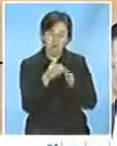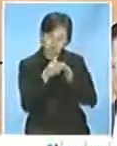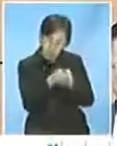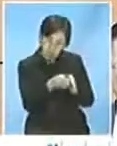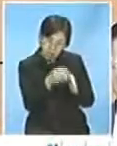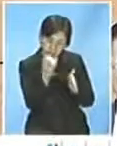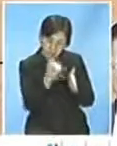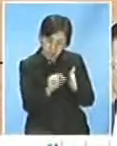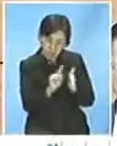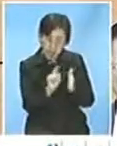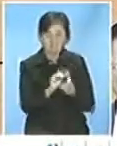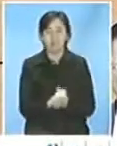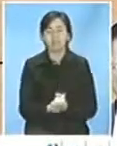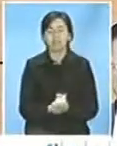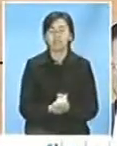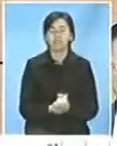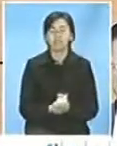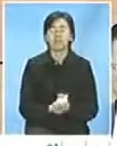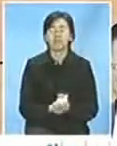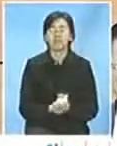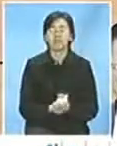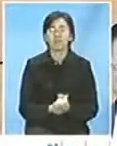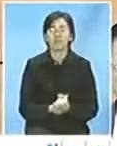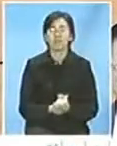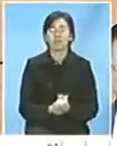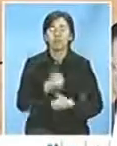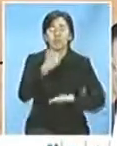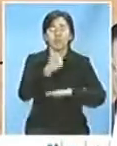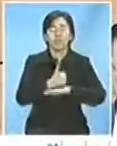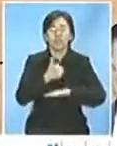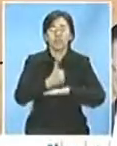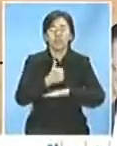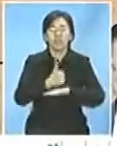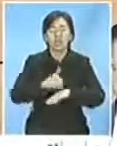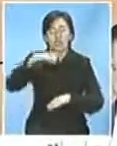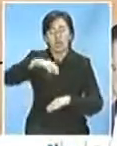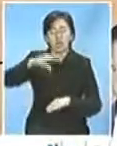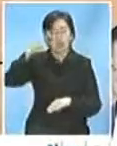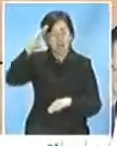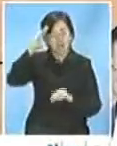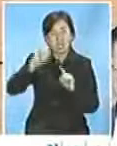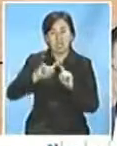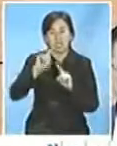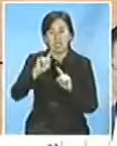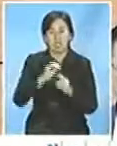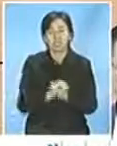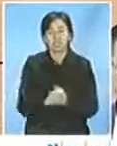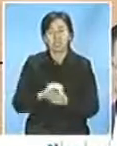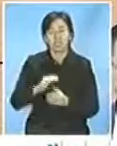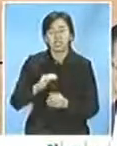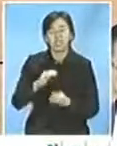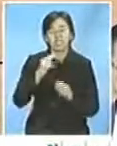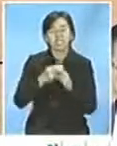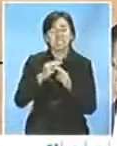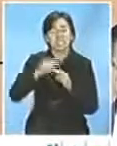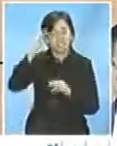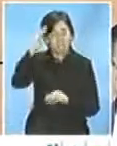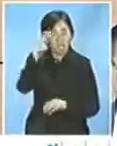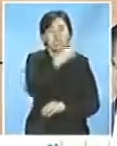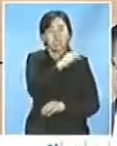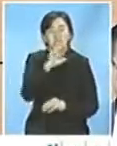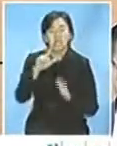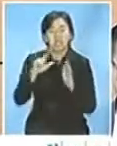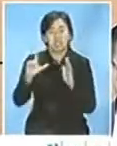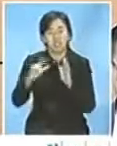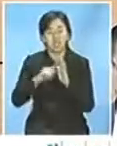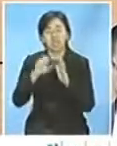าทำละยิงผู้บัญชาการกองพลที่หนึ่งคือพลเอกฉลาดอิรัญยศรีท่